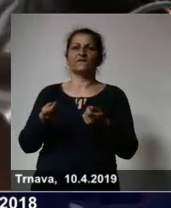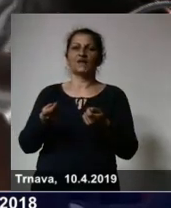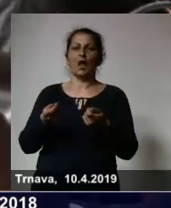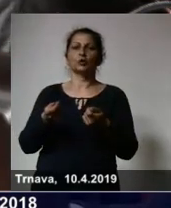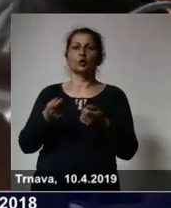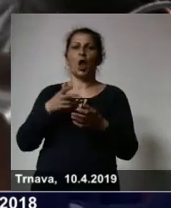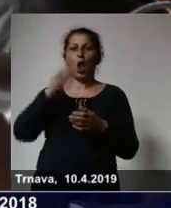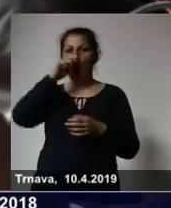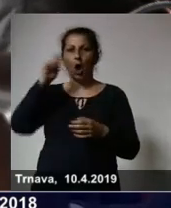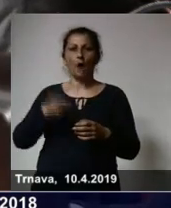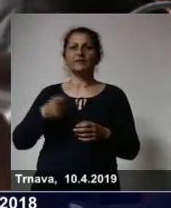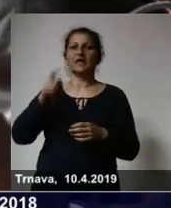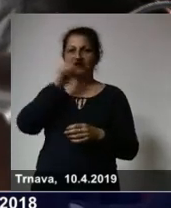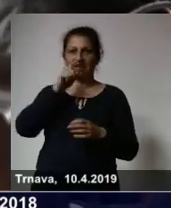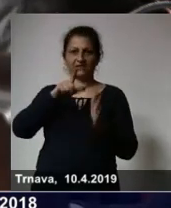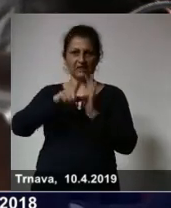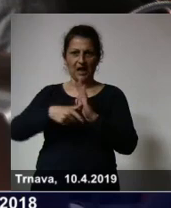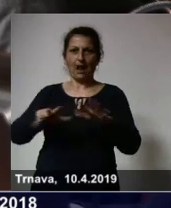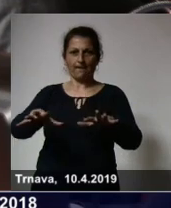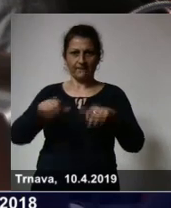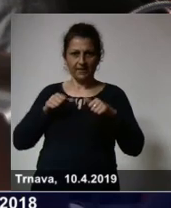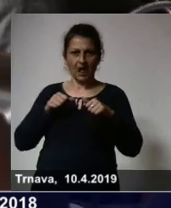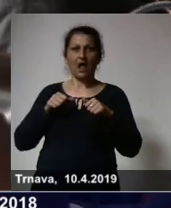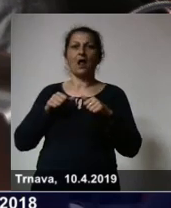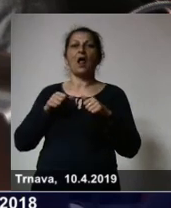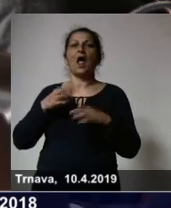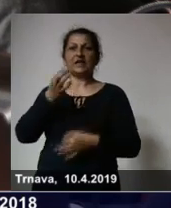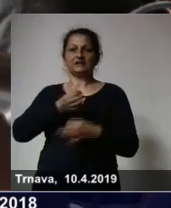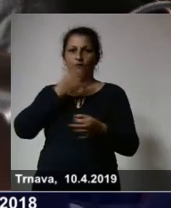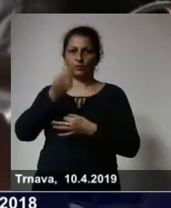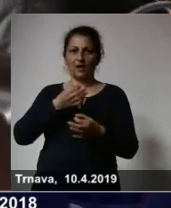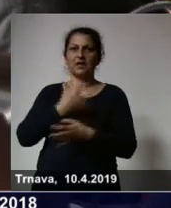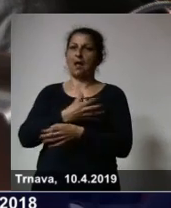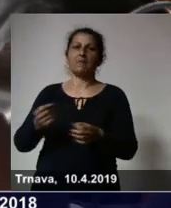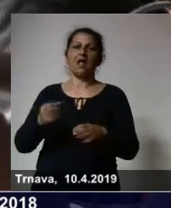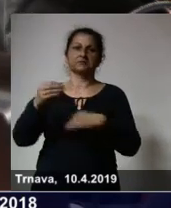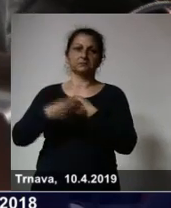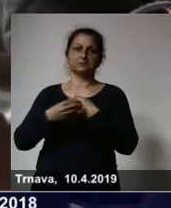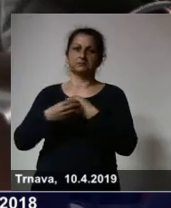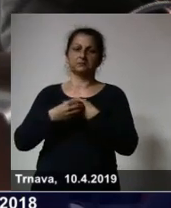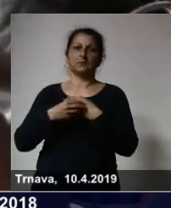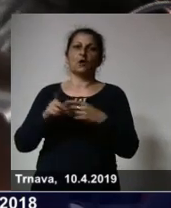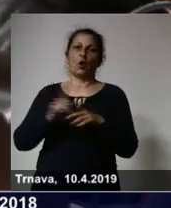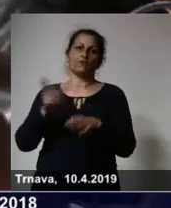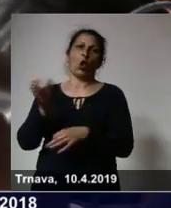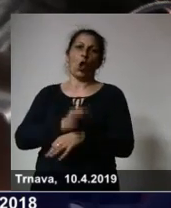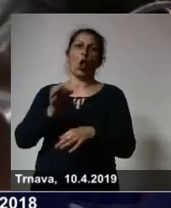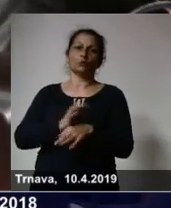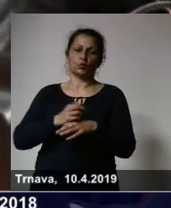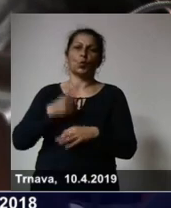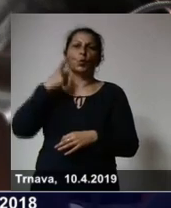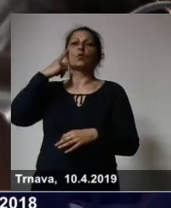rada TTSK prijala túto informáciu bez pripomienok s odporúčaním zobrať na